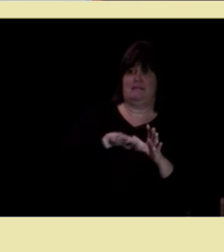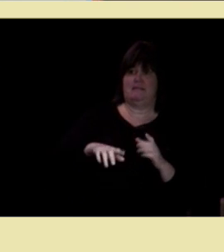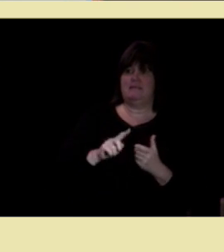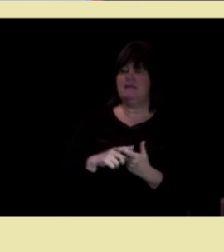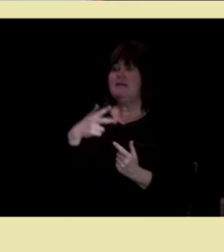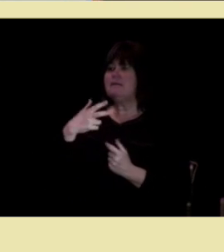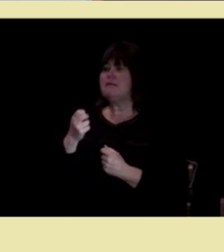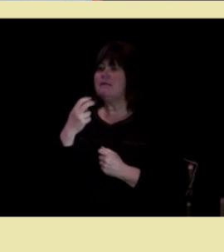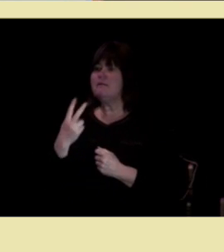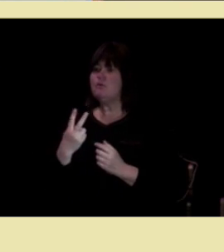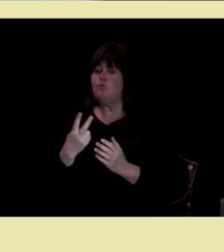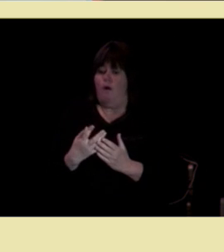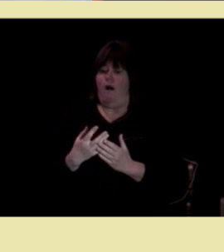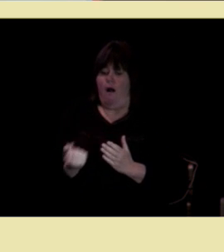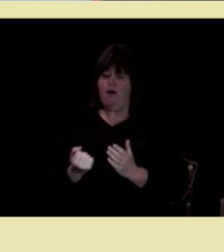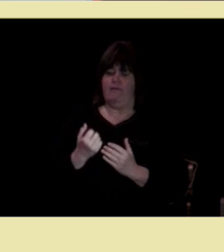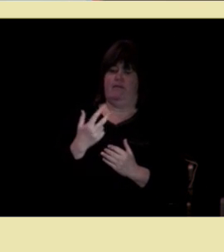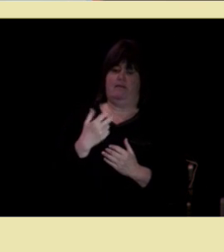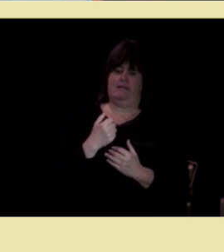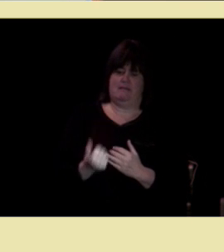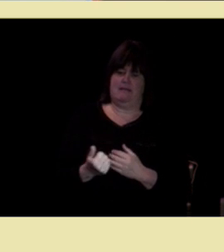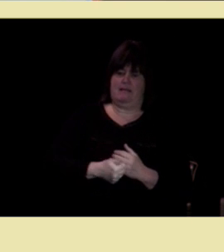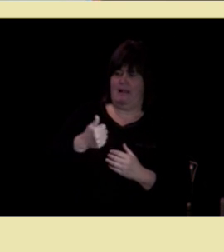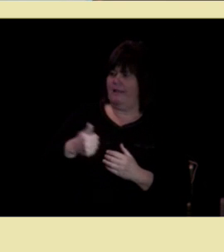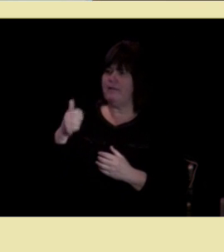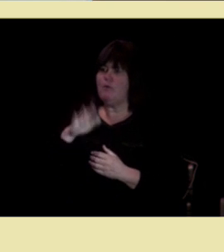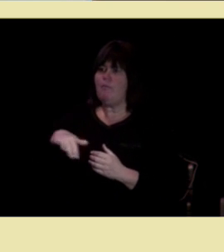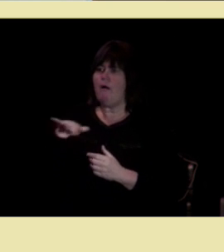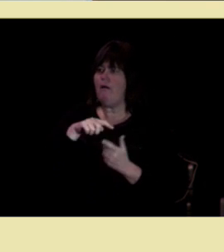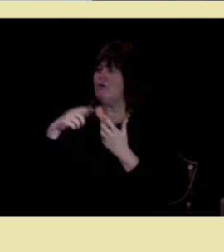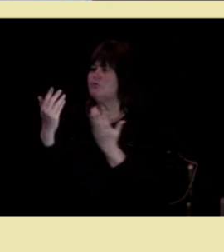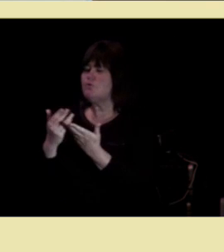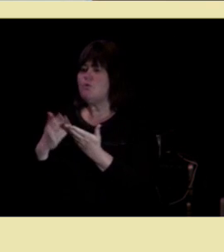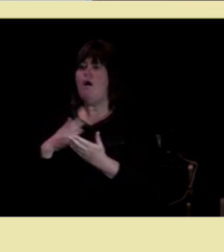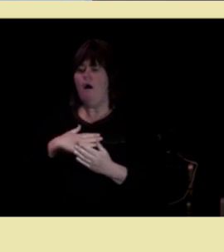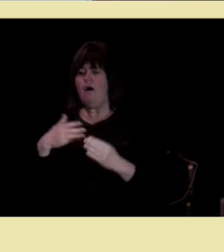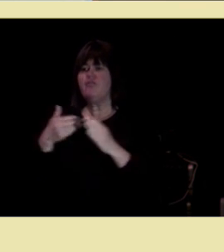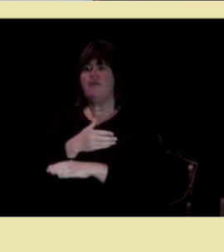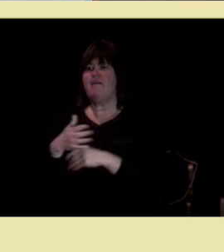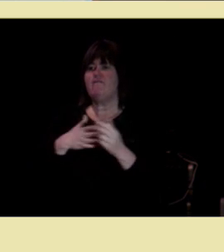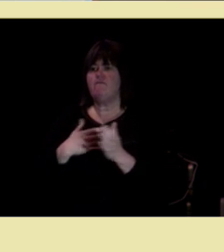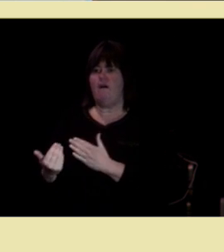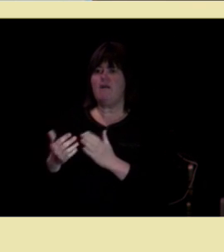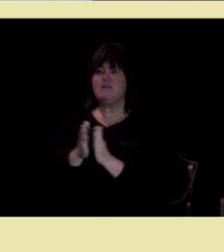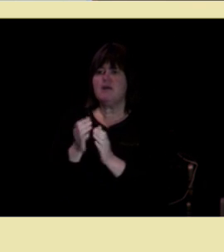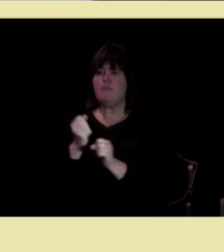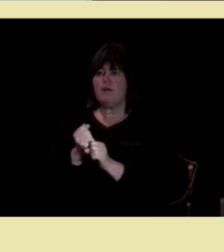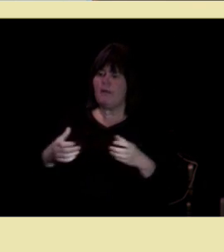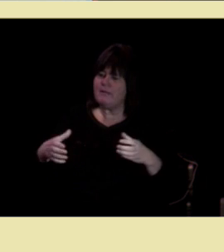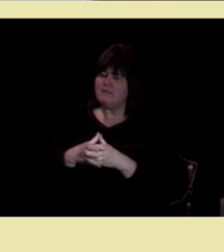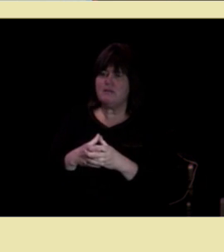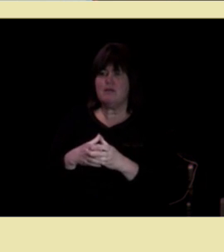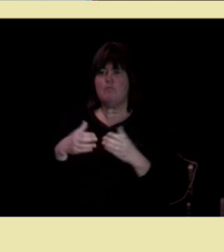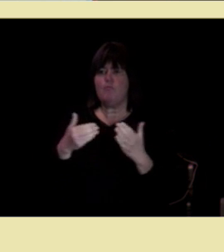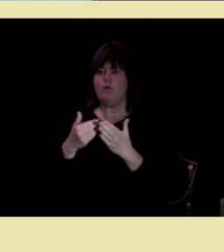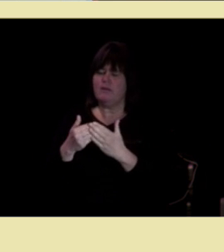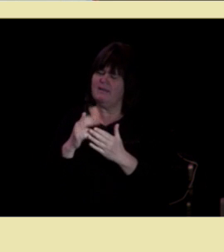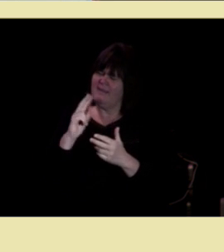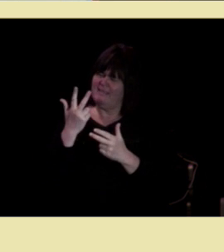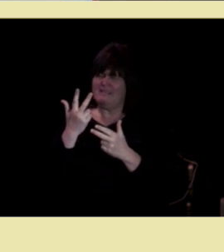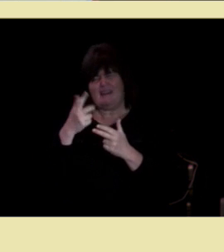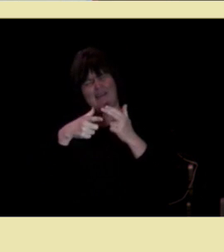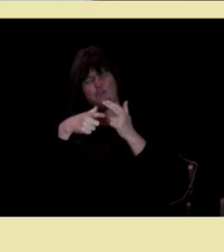32 av 36 ledere i barnehage og skoler har de tverrfaglige samarbeidsmøtene på 3 topplister over ting som de er nest